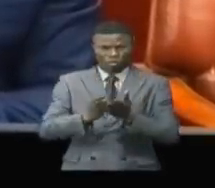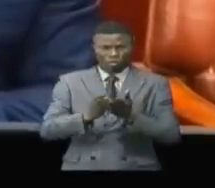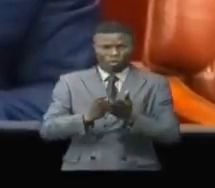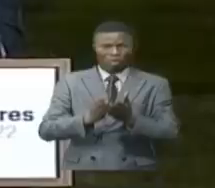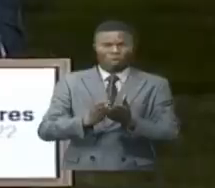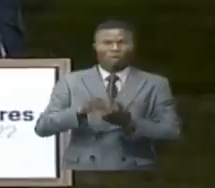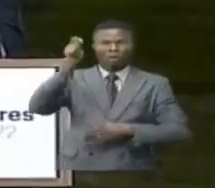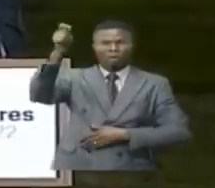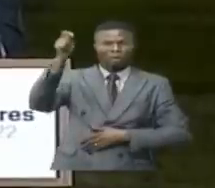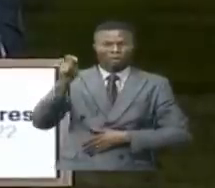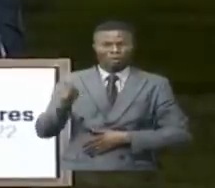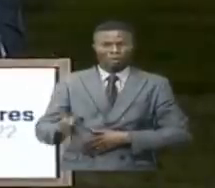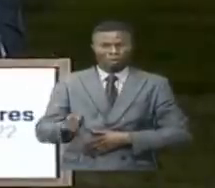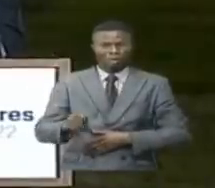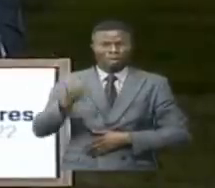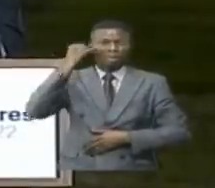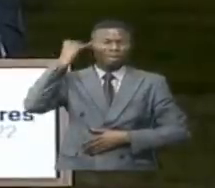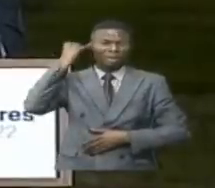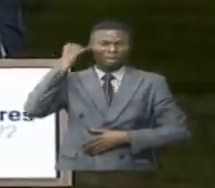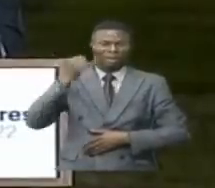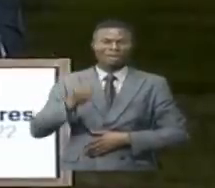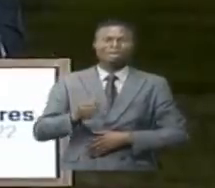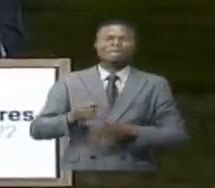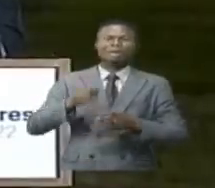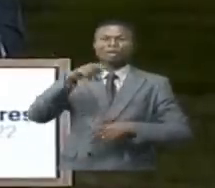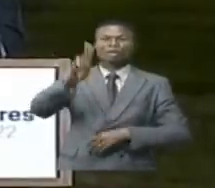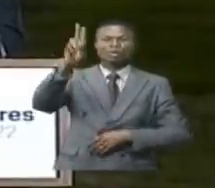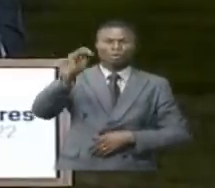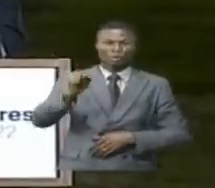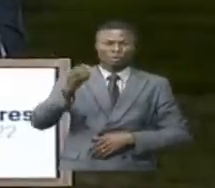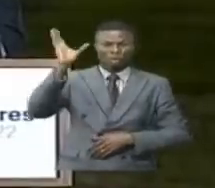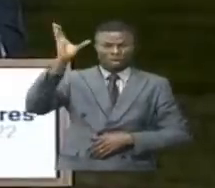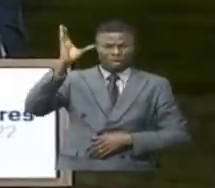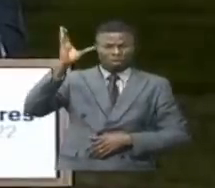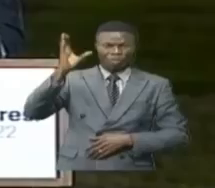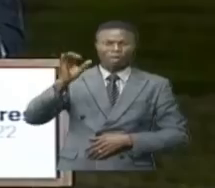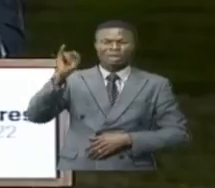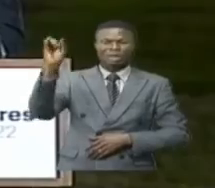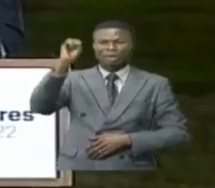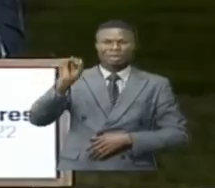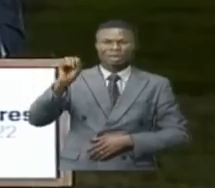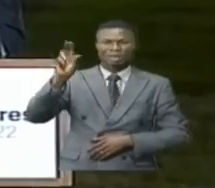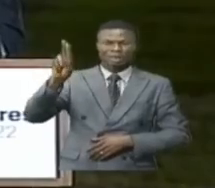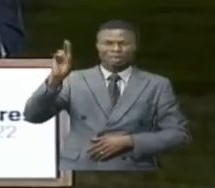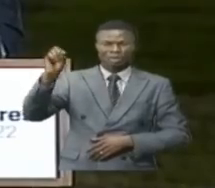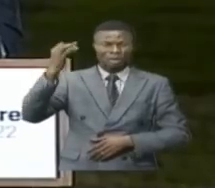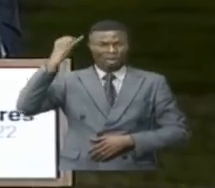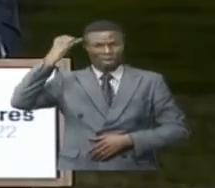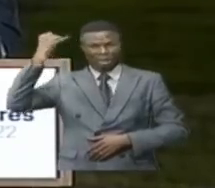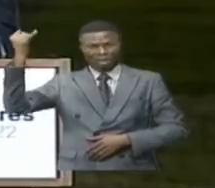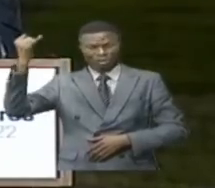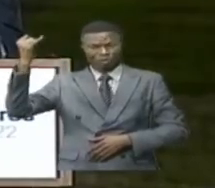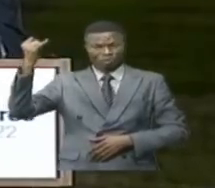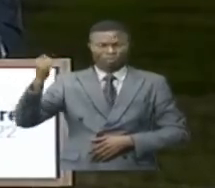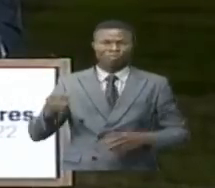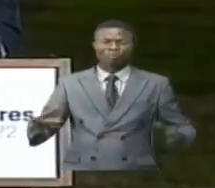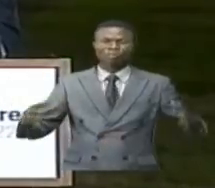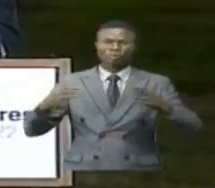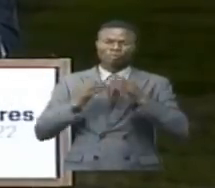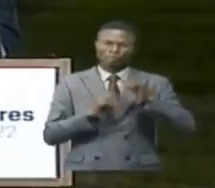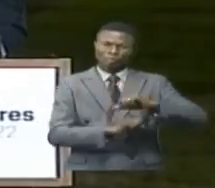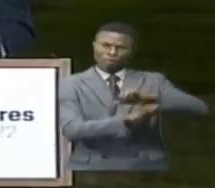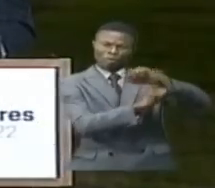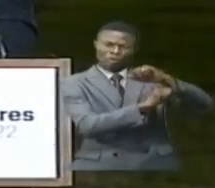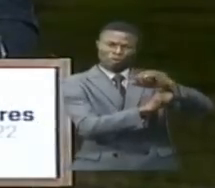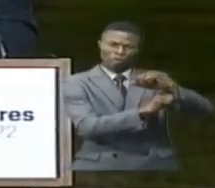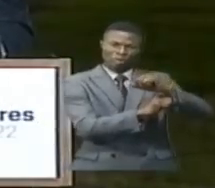éléments du contingent indien de la MONUSCO au village Kitarama et Rutshiro suite aux soupçons de collaboration entre les